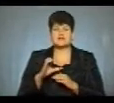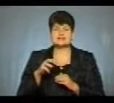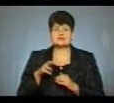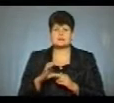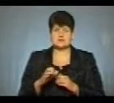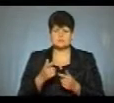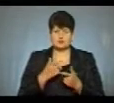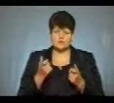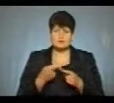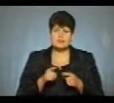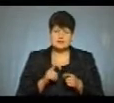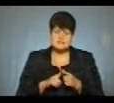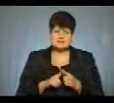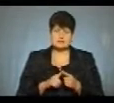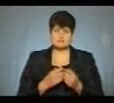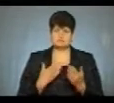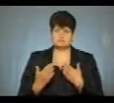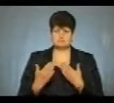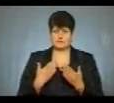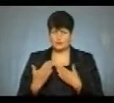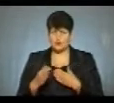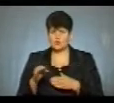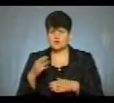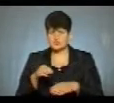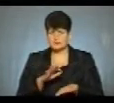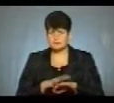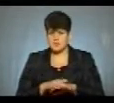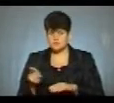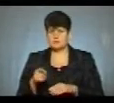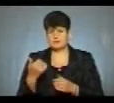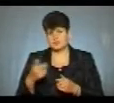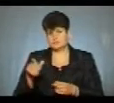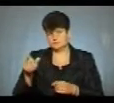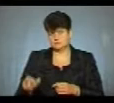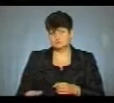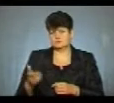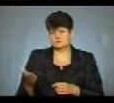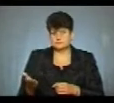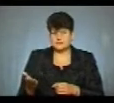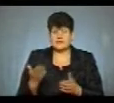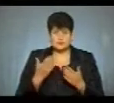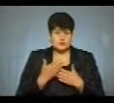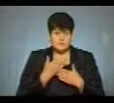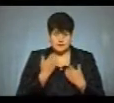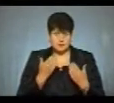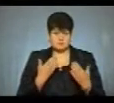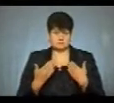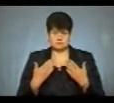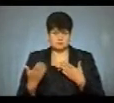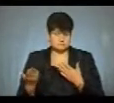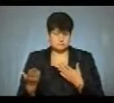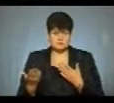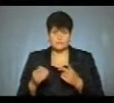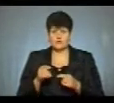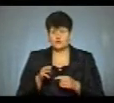Це оперативна комунікація між Ощадбанком і одержувачем субсидії чи пільги. Якщо ж немає цього комунікатора,